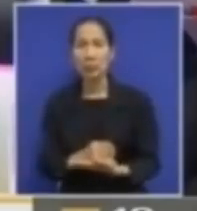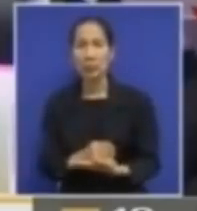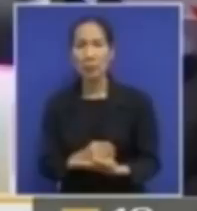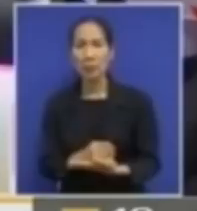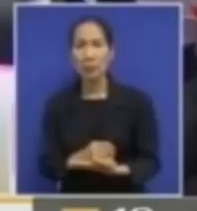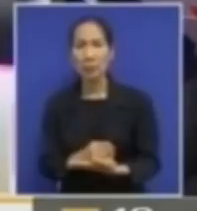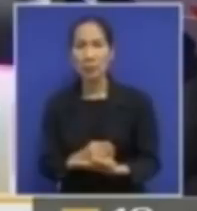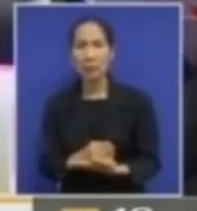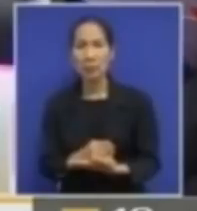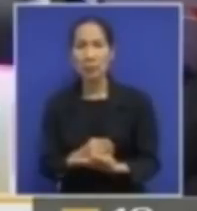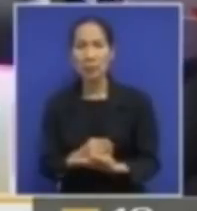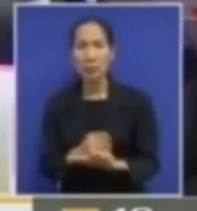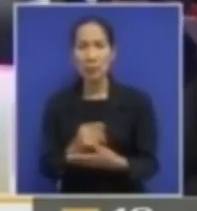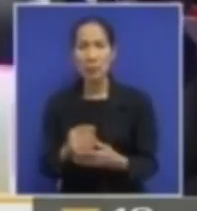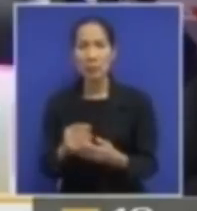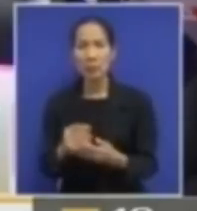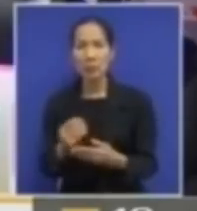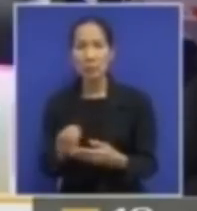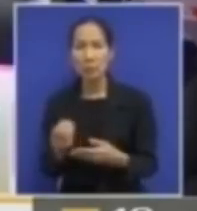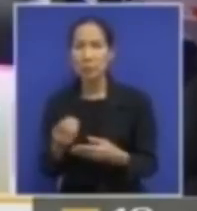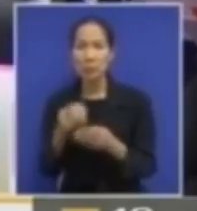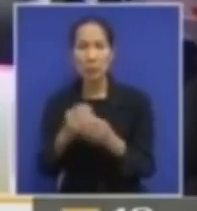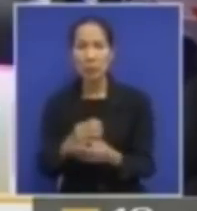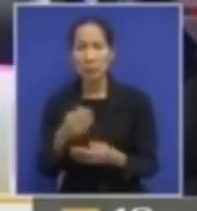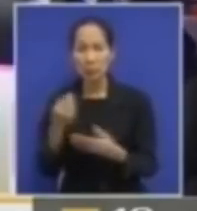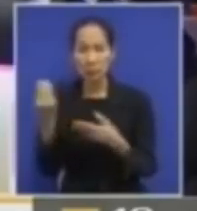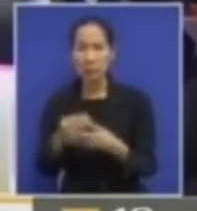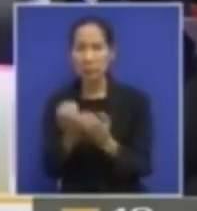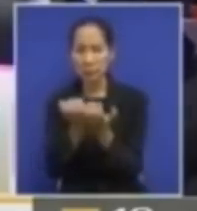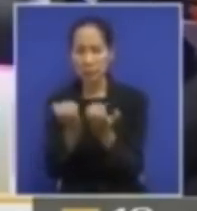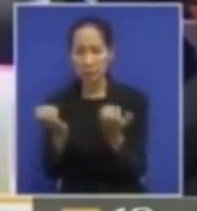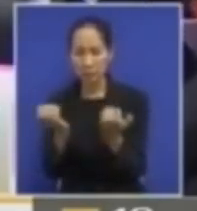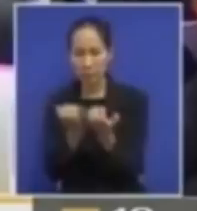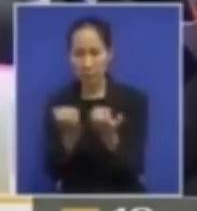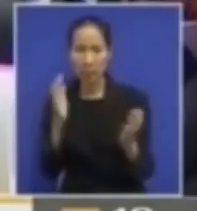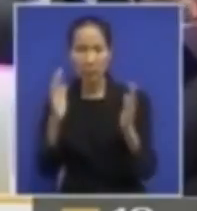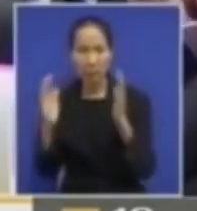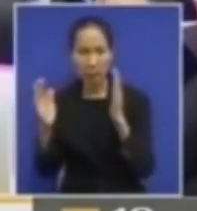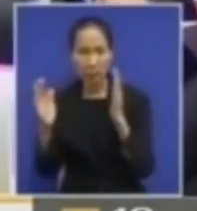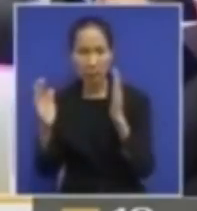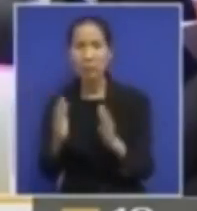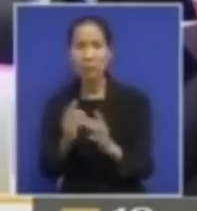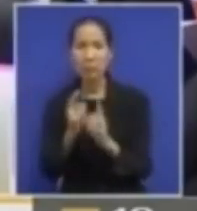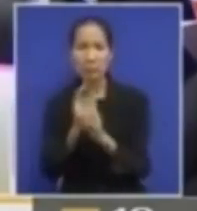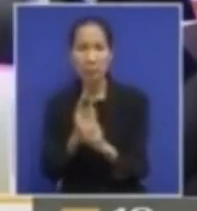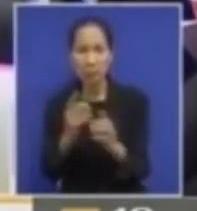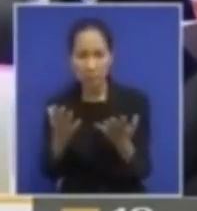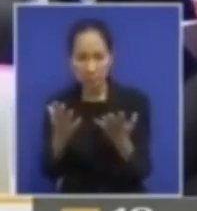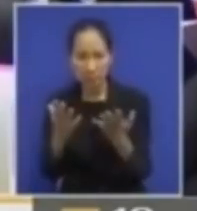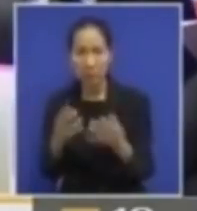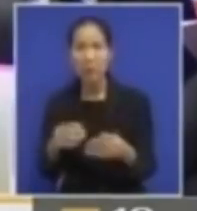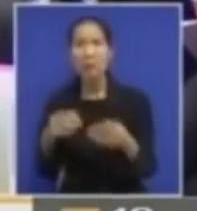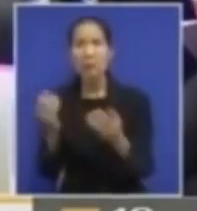ไม่ยึดมั่นในระบอบการปกครองประชาธิปไตยอันมีพระมหากษัตริย์ทรงเป็นประมุข และมีกลไกที่ทำให้มีกติกาอย่